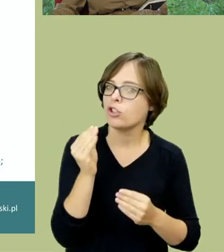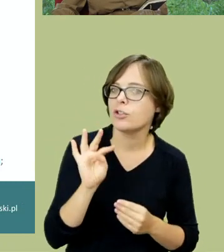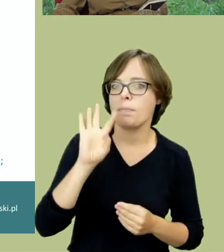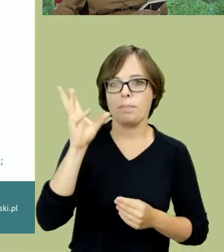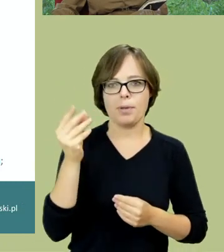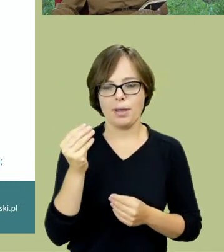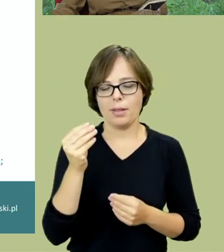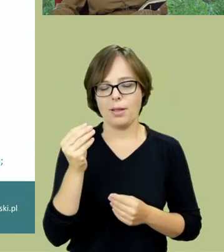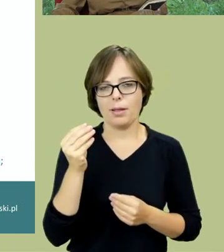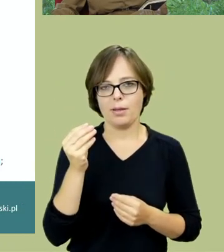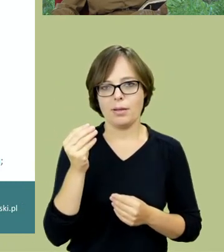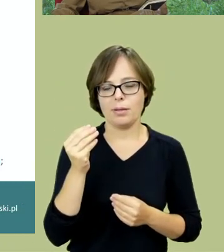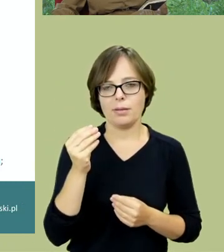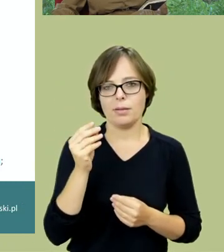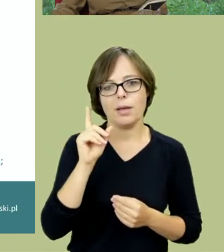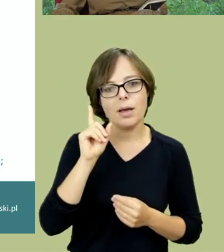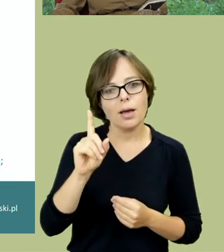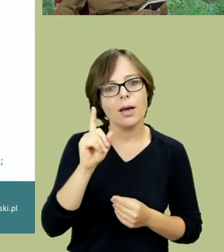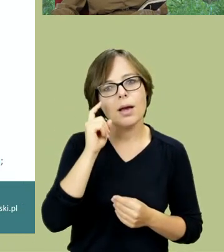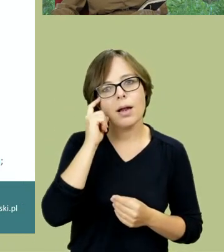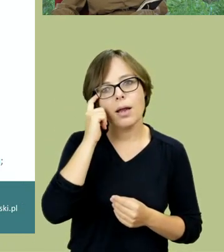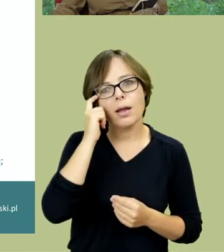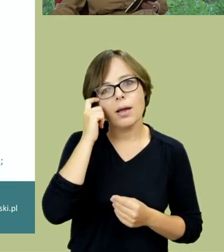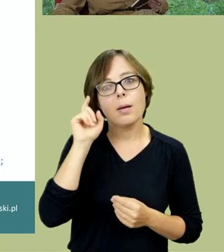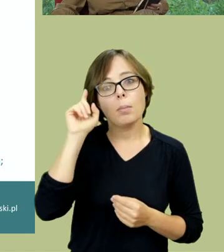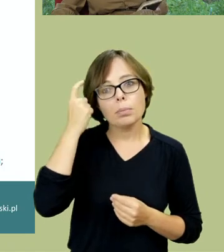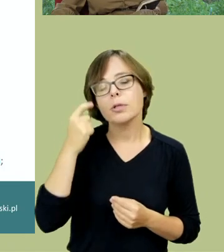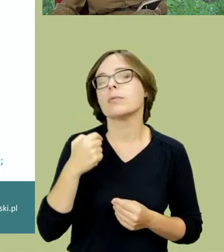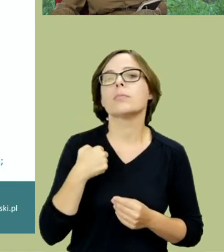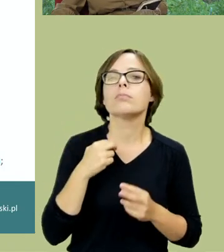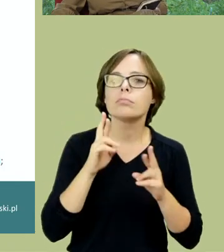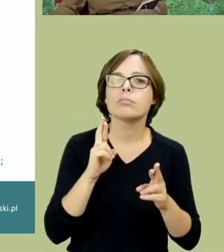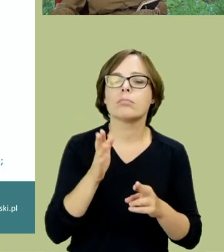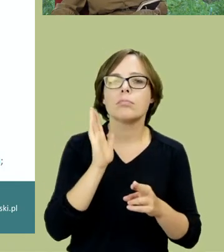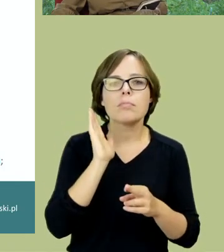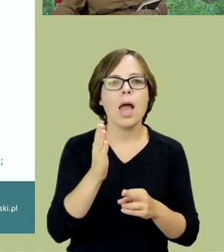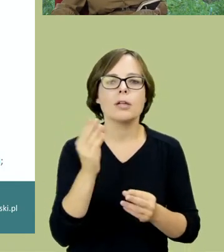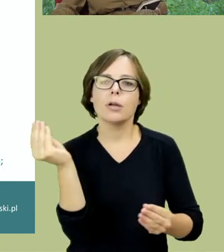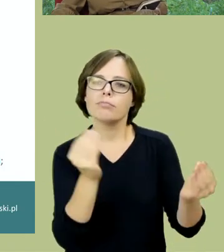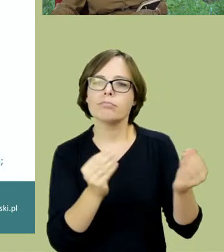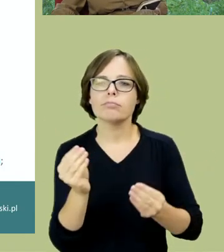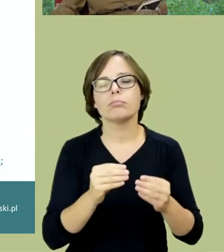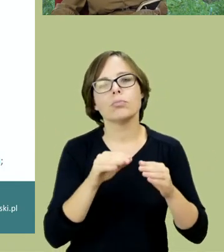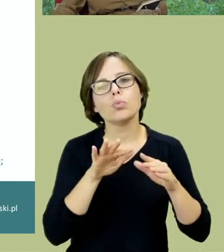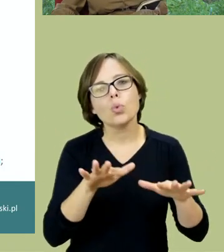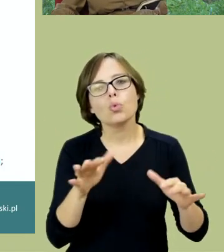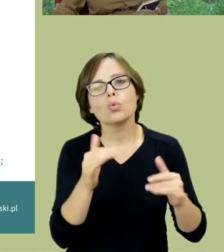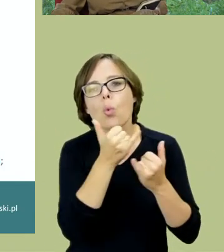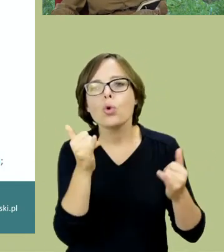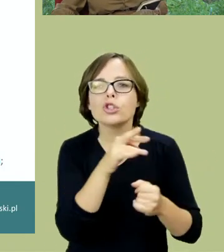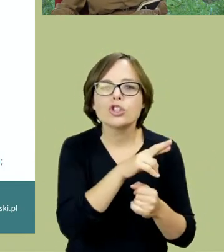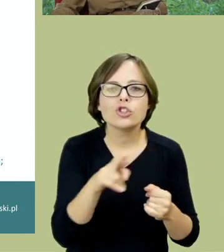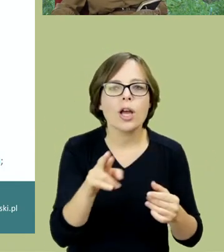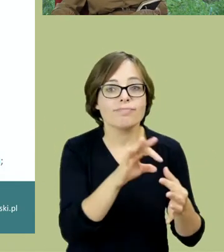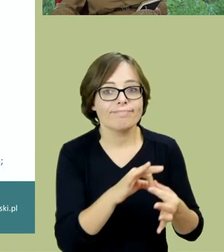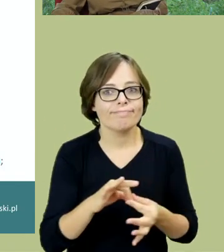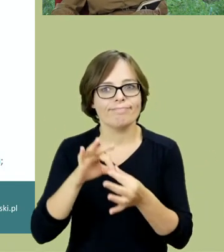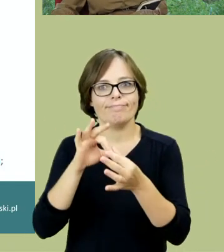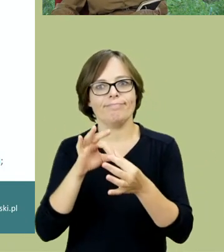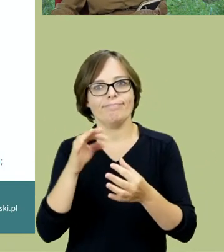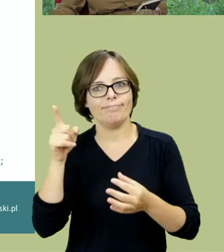wszystkim będzie bogaty w przeróżne artefakty,